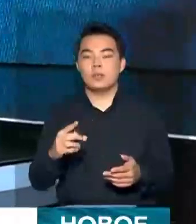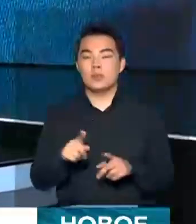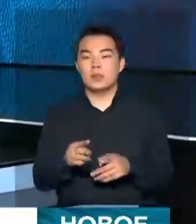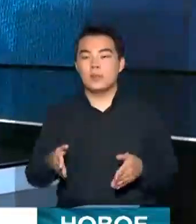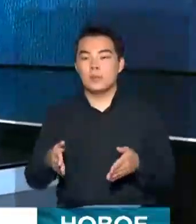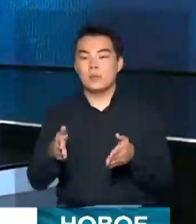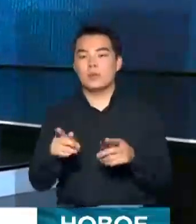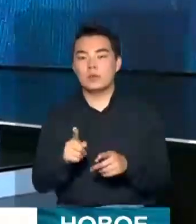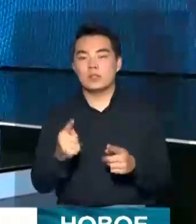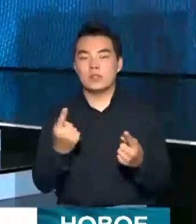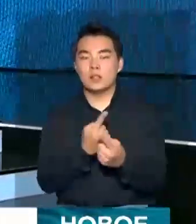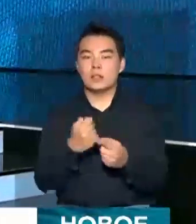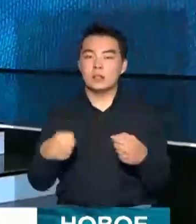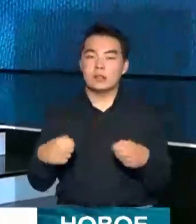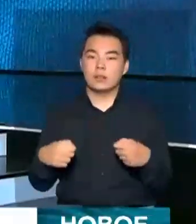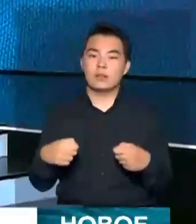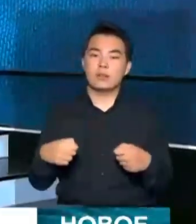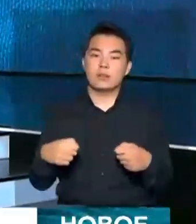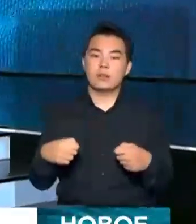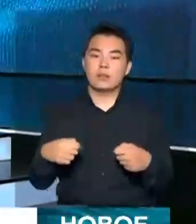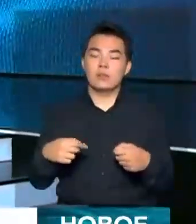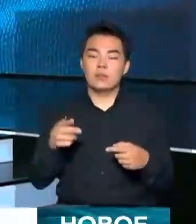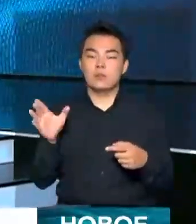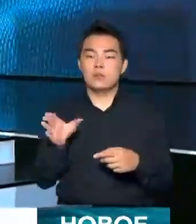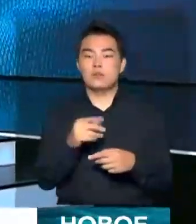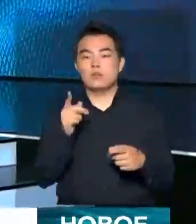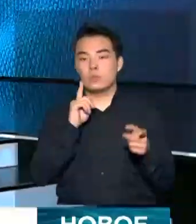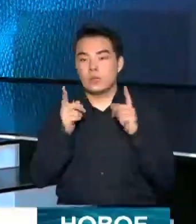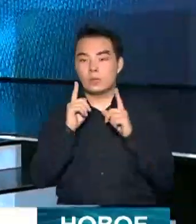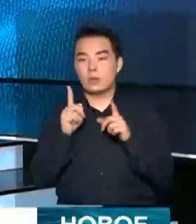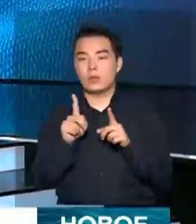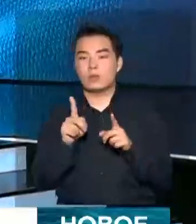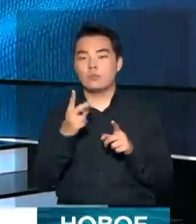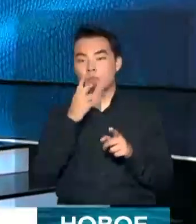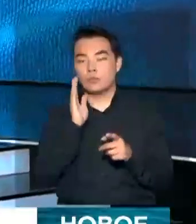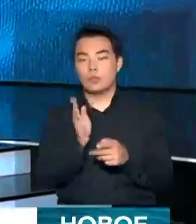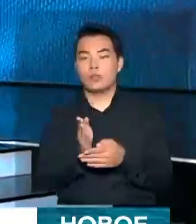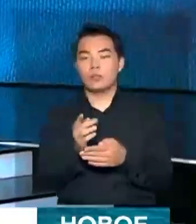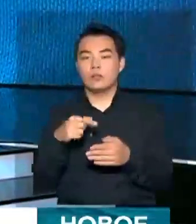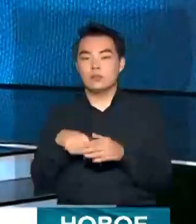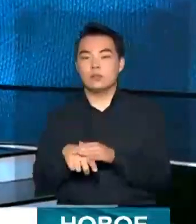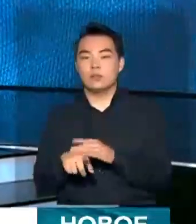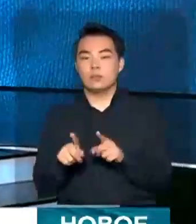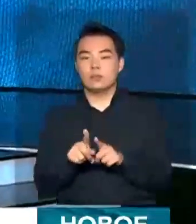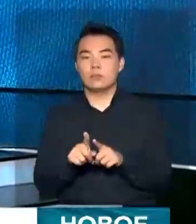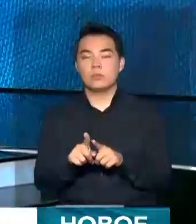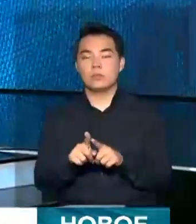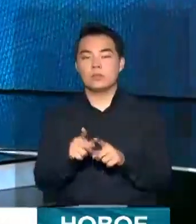этом говорит каждый раз на любой встрече, будь это ШОС, будь это встреча в